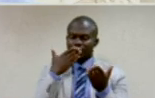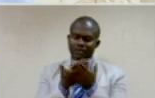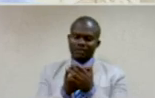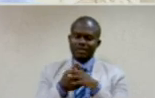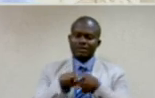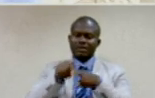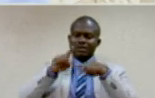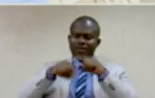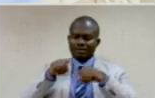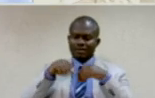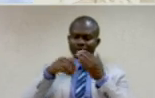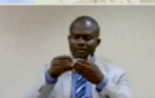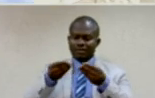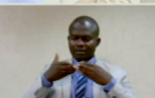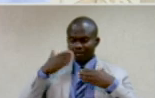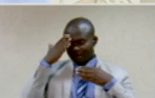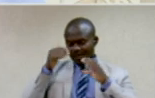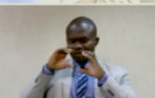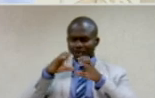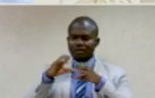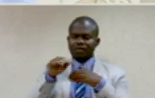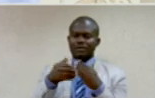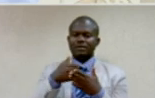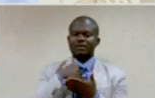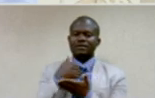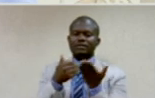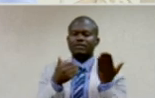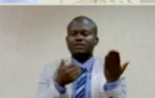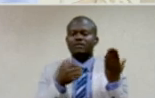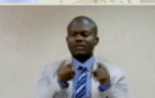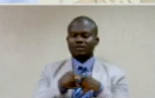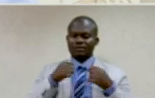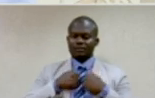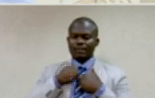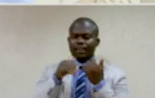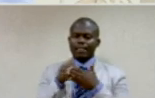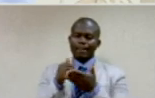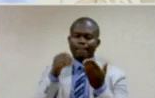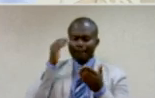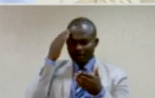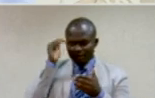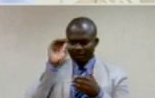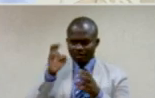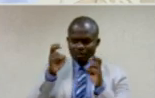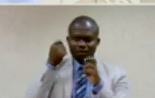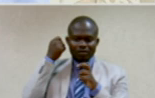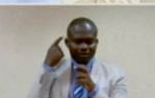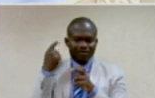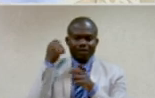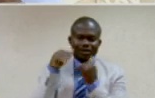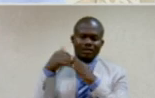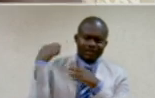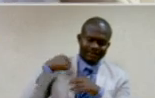yayitugejejeho kuko yari umukuru w'umutwe wa politiki ufite abayoboke benshi bari inyuma yawe n'abanyarwanda, kugira tuyumve tubigire yacu natugire